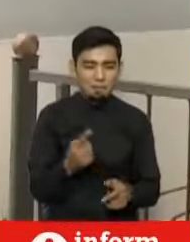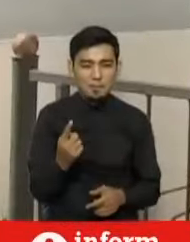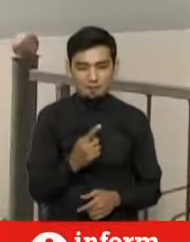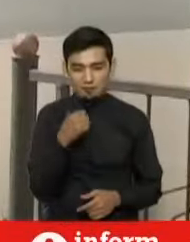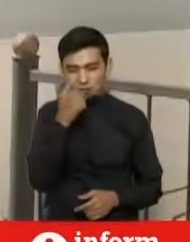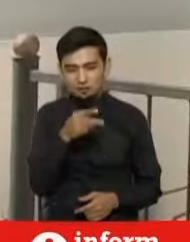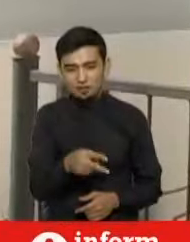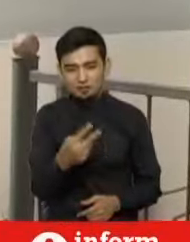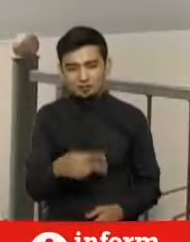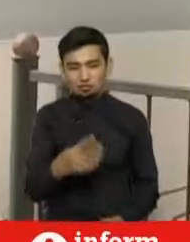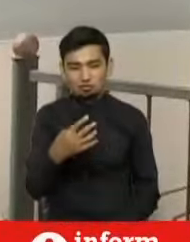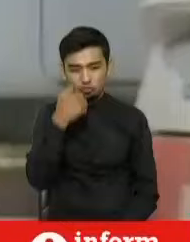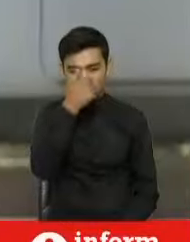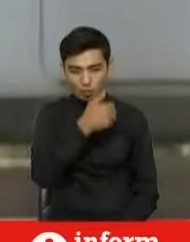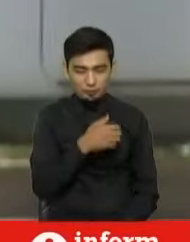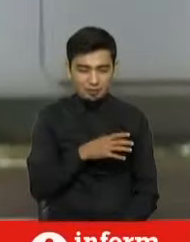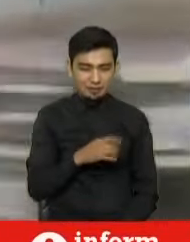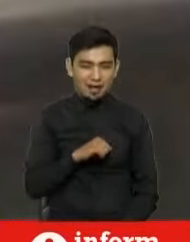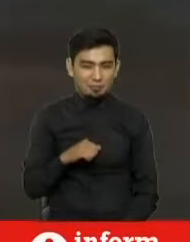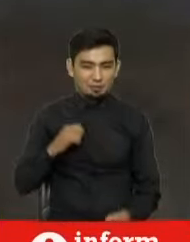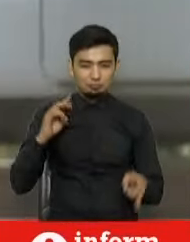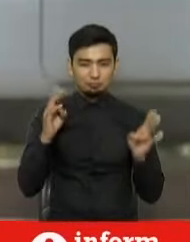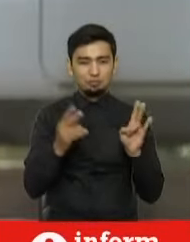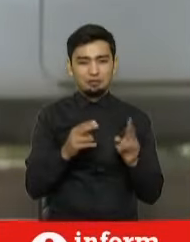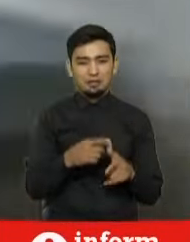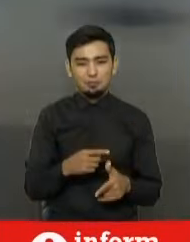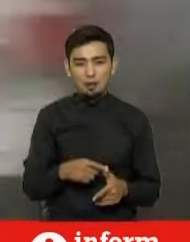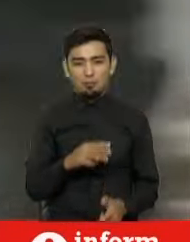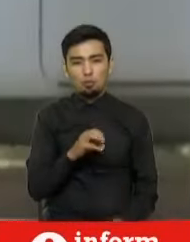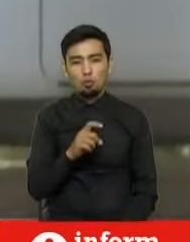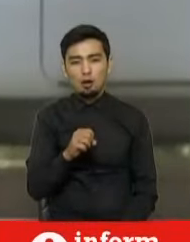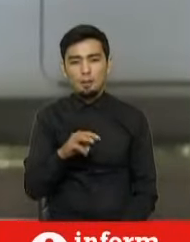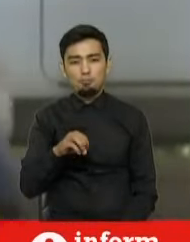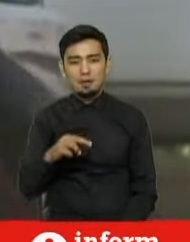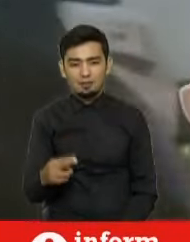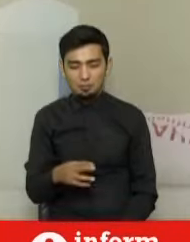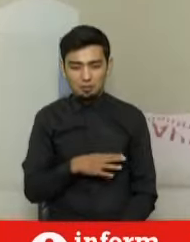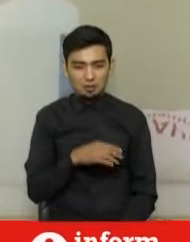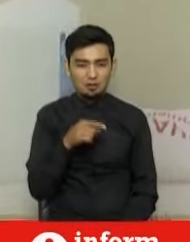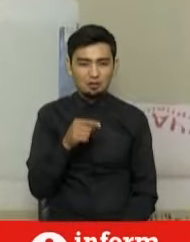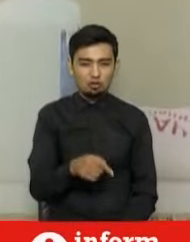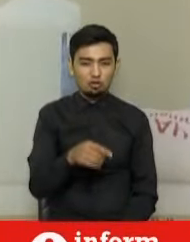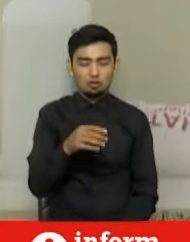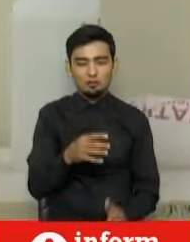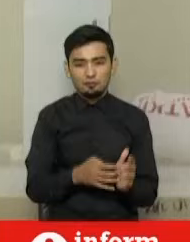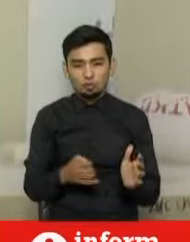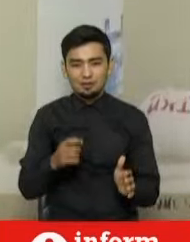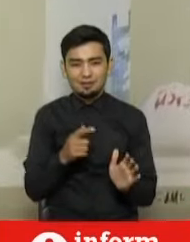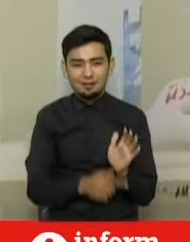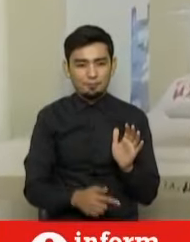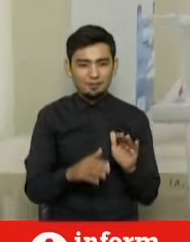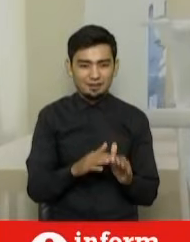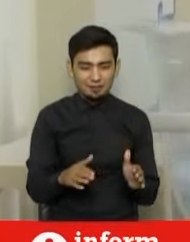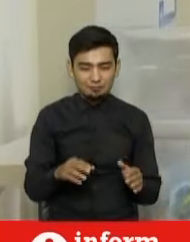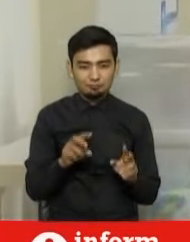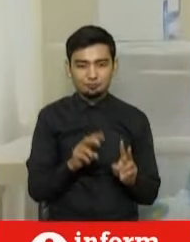полугодии 2024 года самым популярным оказалось имя Мухаммед. Так назвали порядка 1970 детей. На